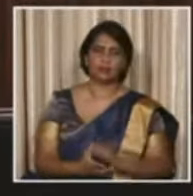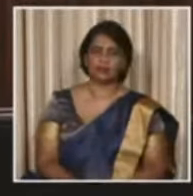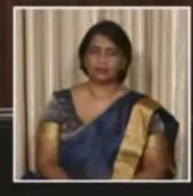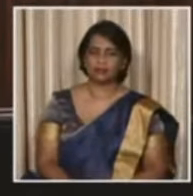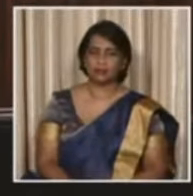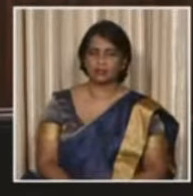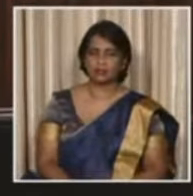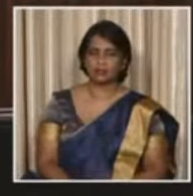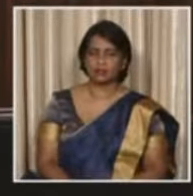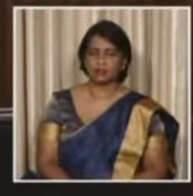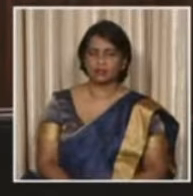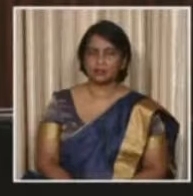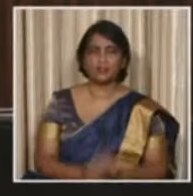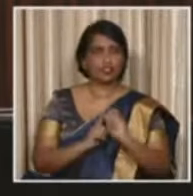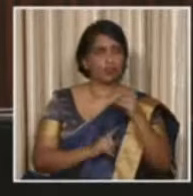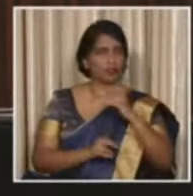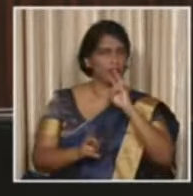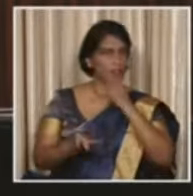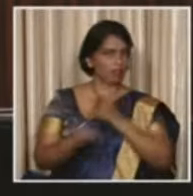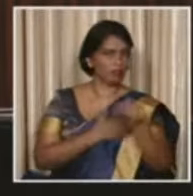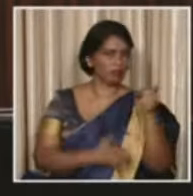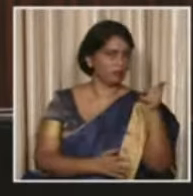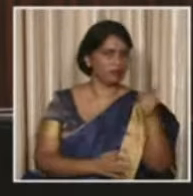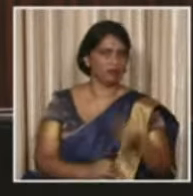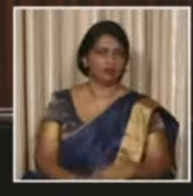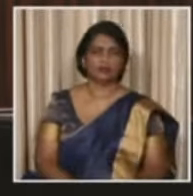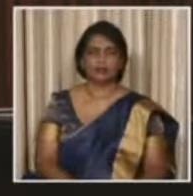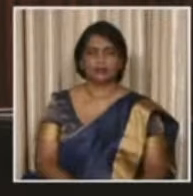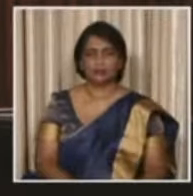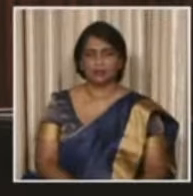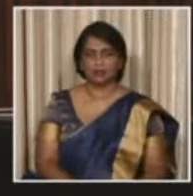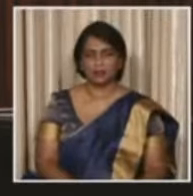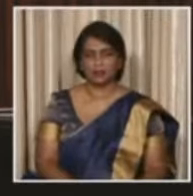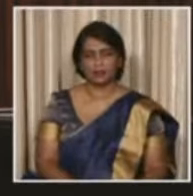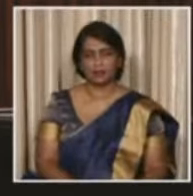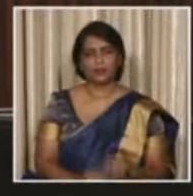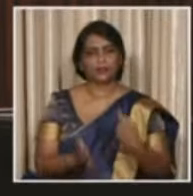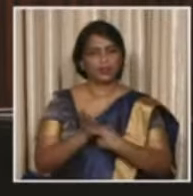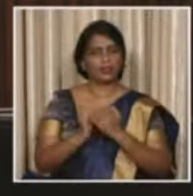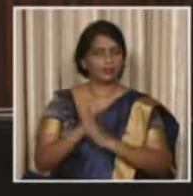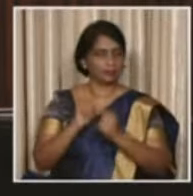වුණා. Now පාර්ලිමේන්තුවේ නොමග ඇරියා. ගරු රංජිත් බණ්ඩාර මැතුමා